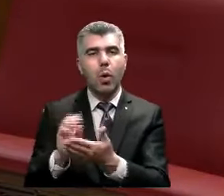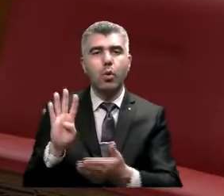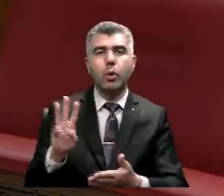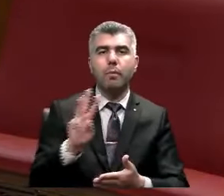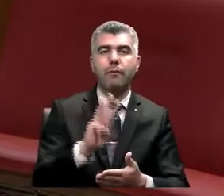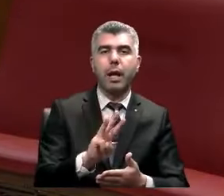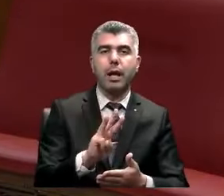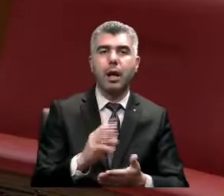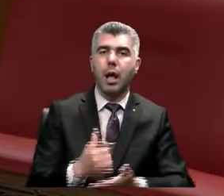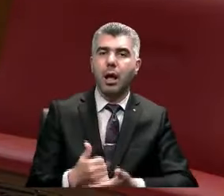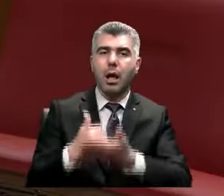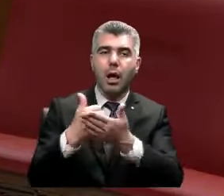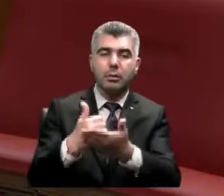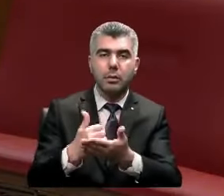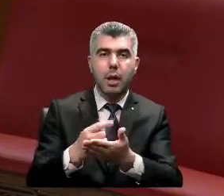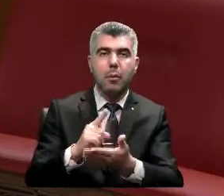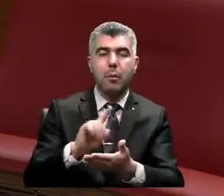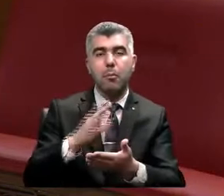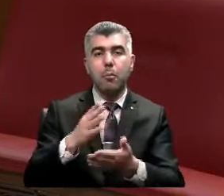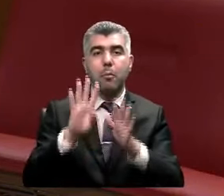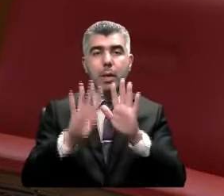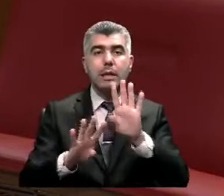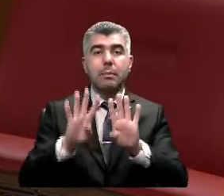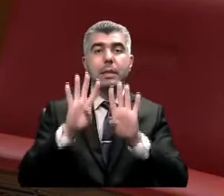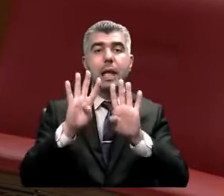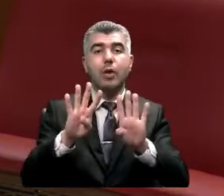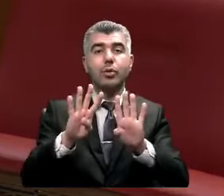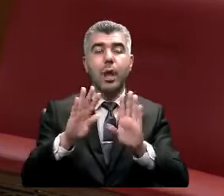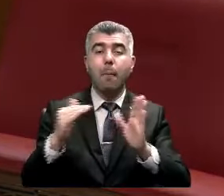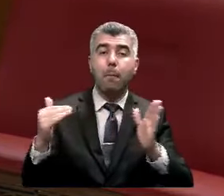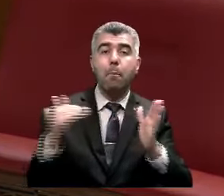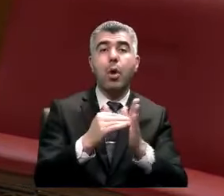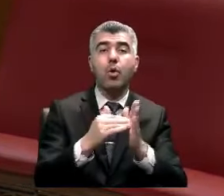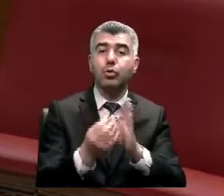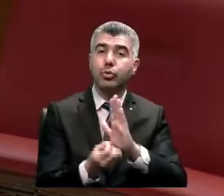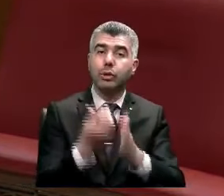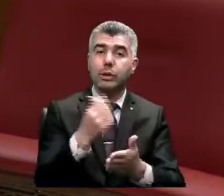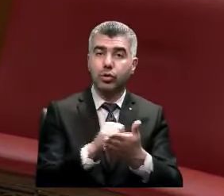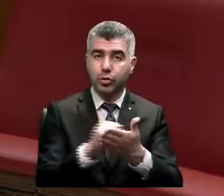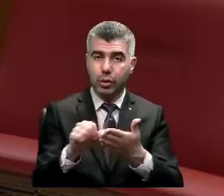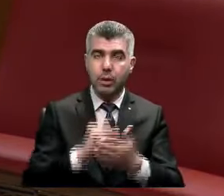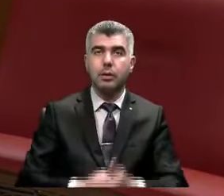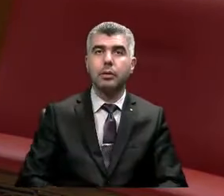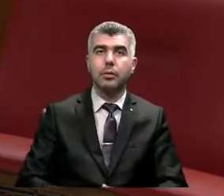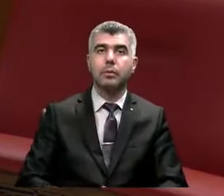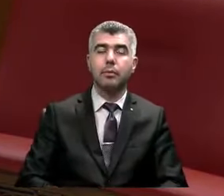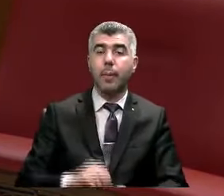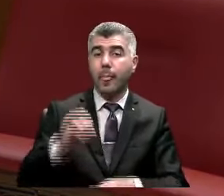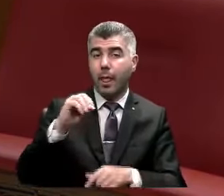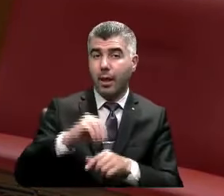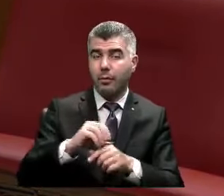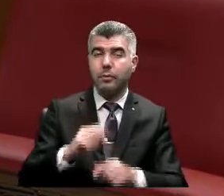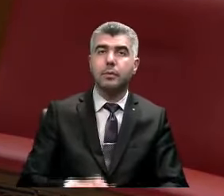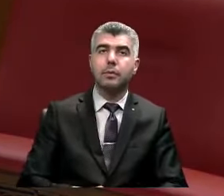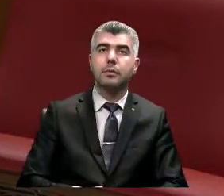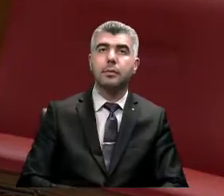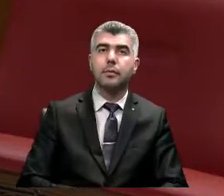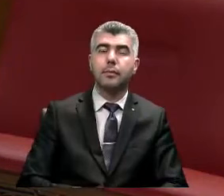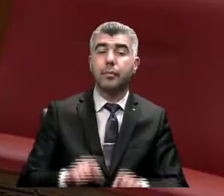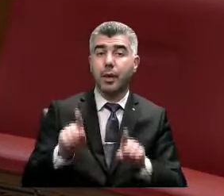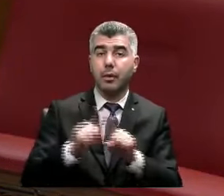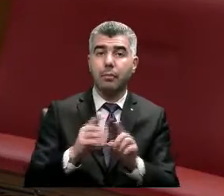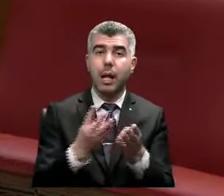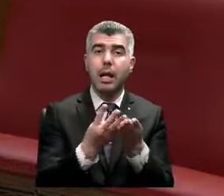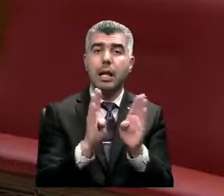المزدوج تتوصل إلى 180 ألف درهم في حالة اقتناء مركبة جديدة. كما أنه على مستوى